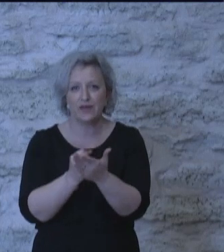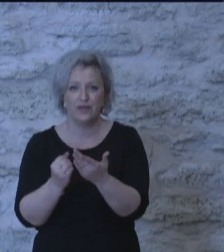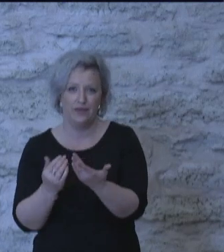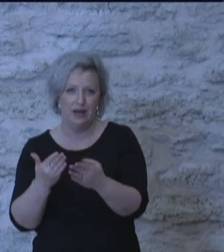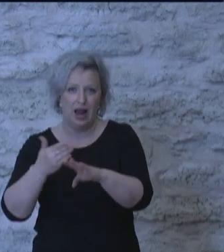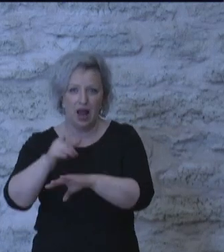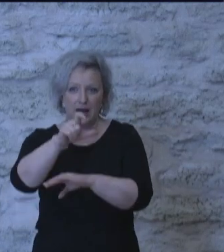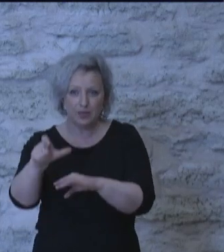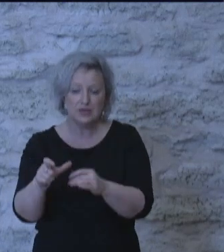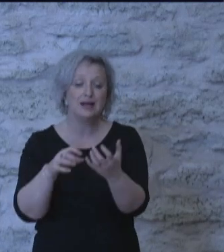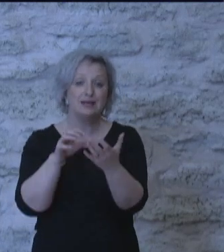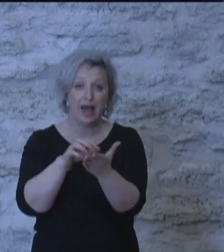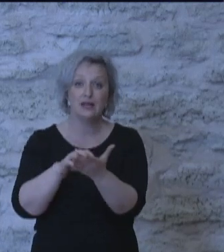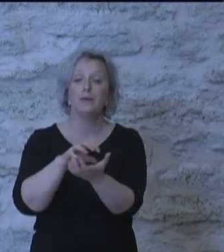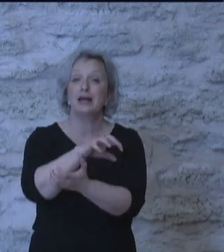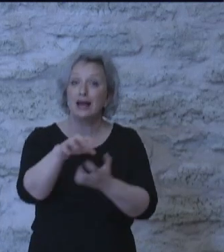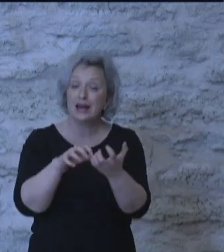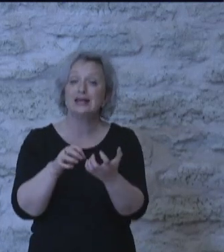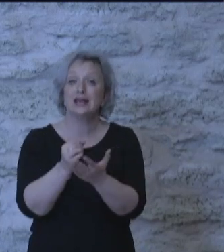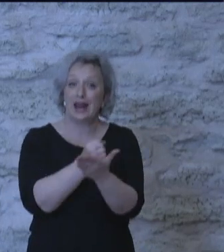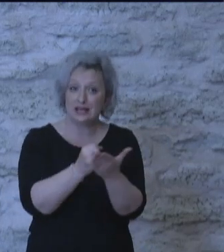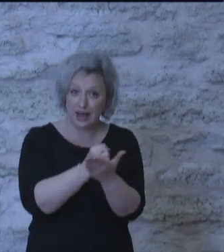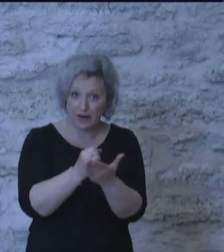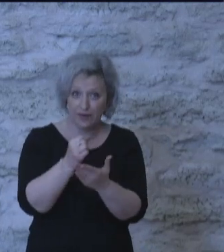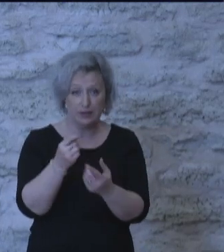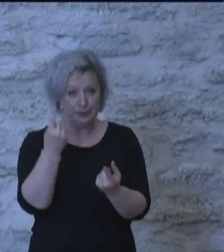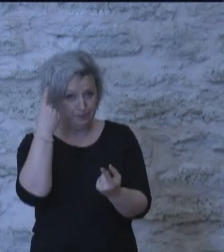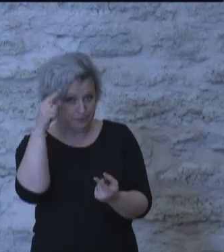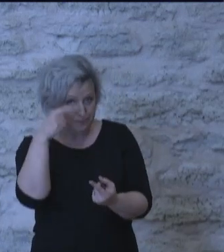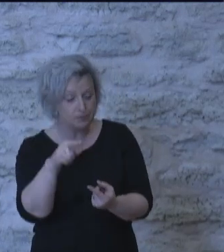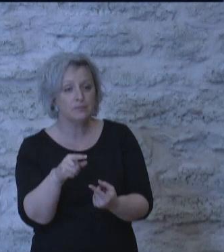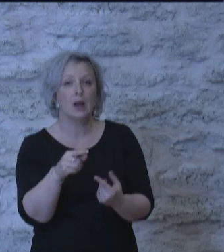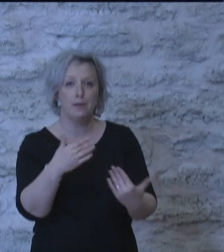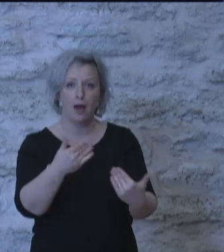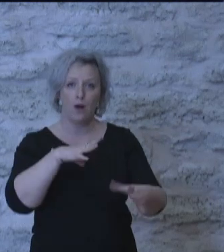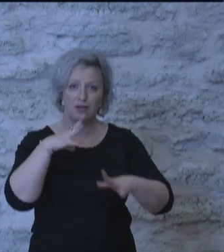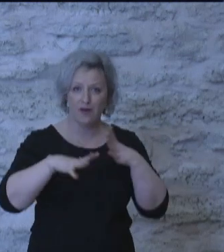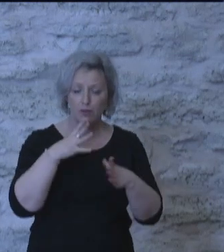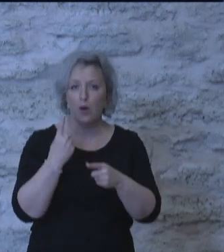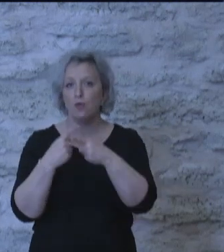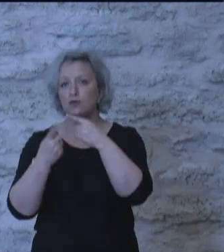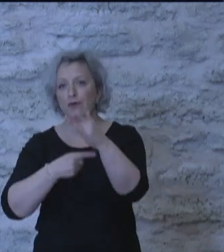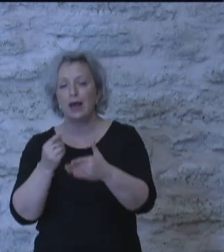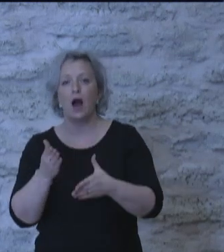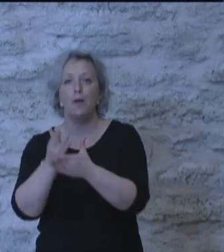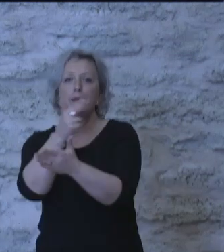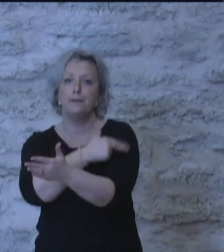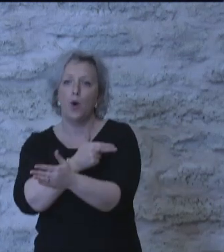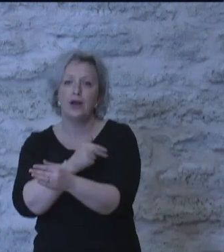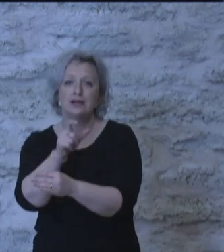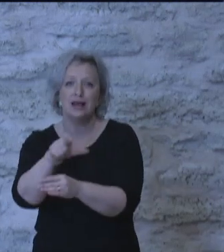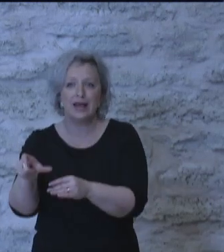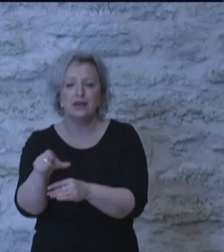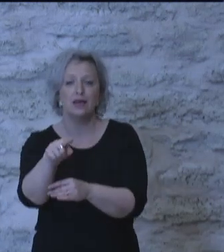ongi meil kriisireservi väljatöötamine ja ettevalmistamine praegu, pluss abipolitseinike